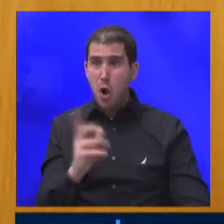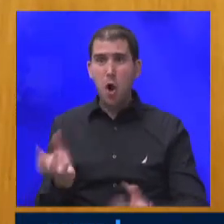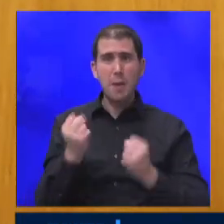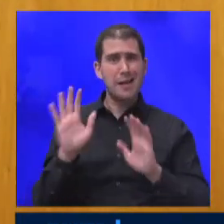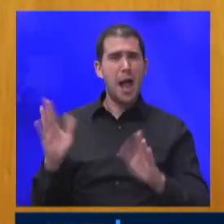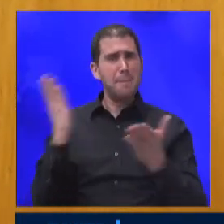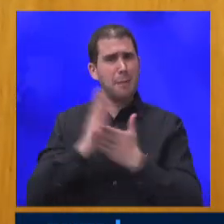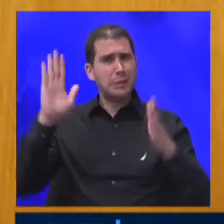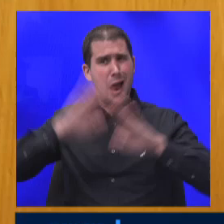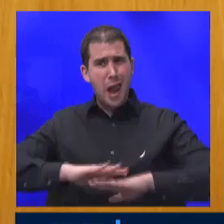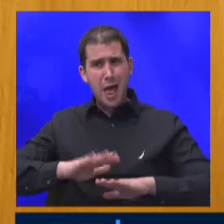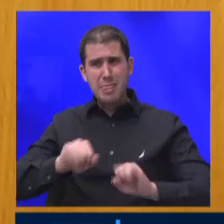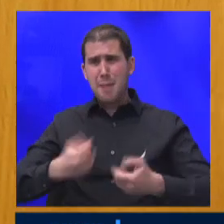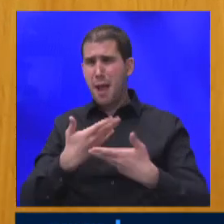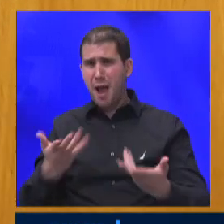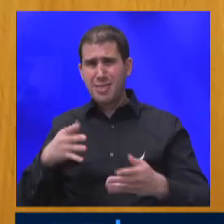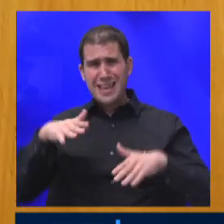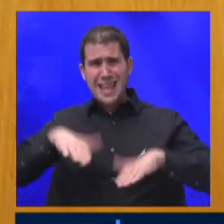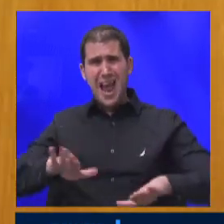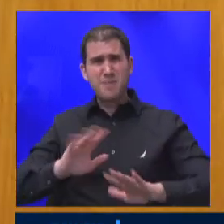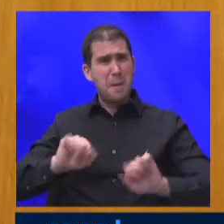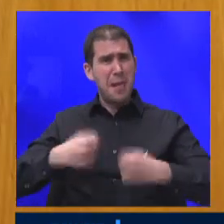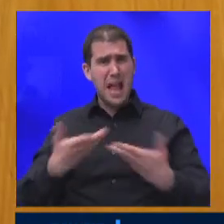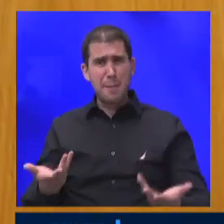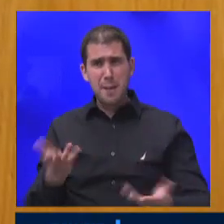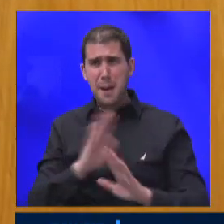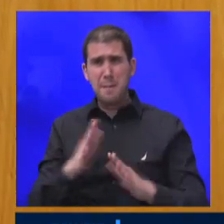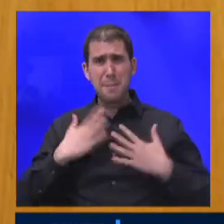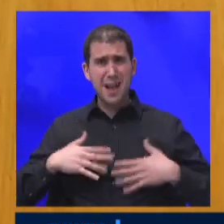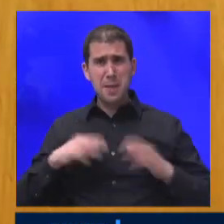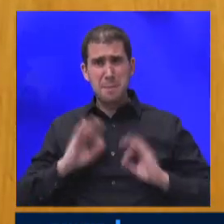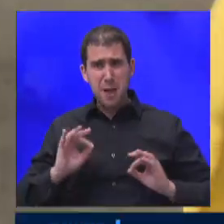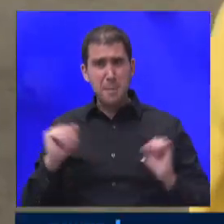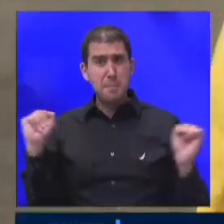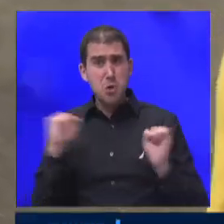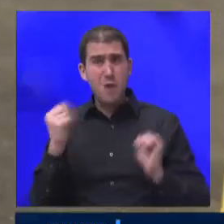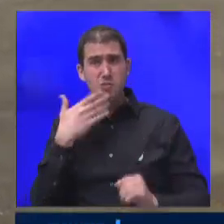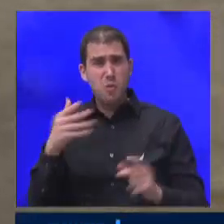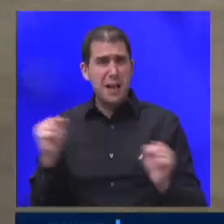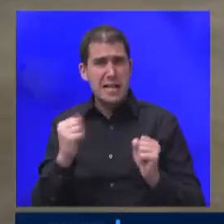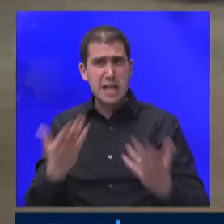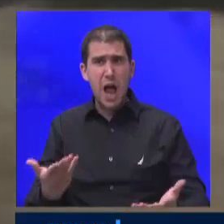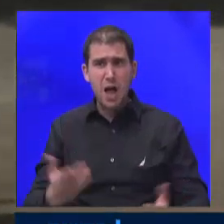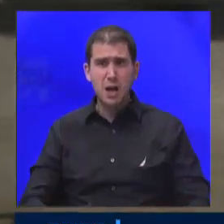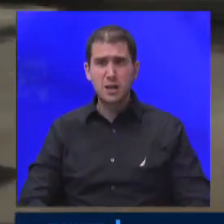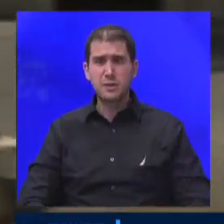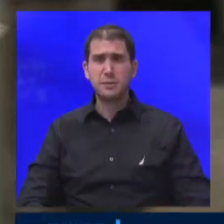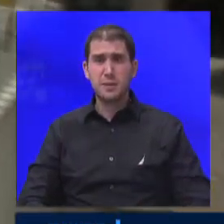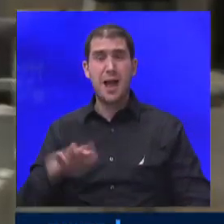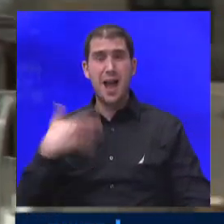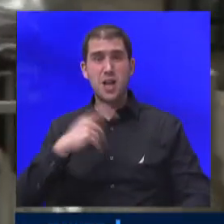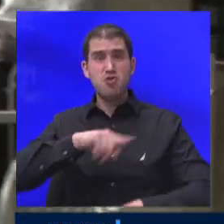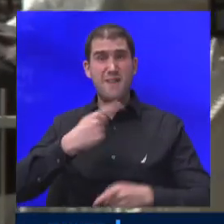בלי נעליים, כשהוא יחף, בלי גרביים ובלי בגד לאורו, בחורף הירושלמי הקר. לאחר שעה וחצי בתחנת לב